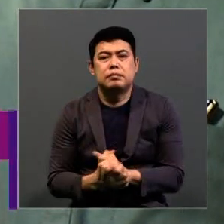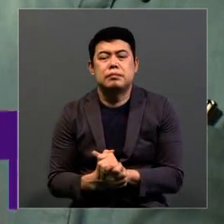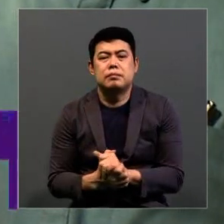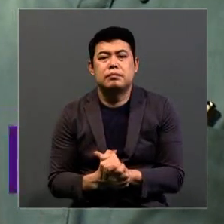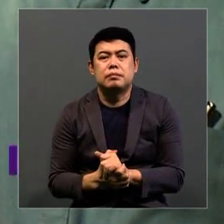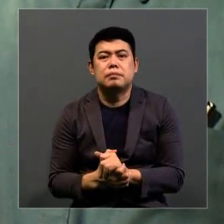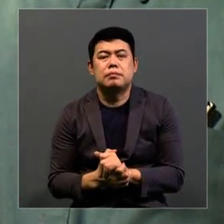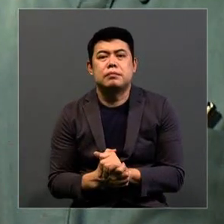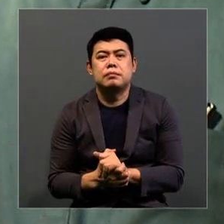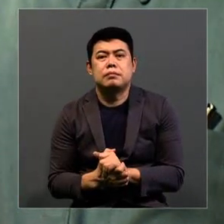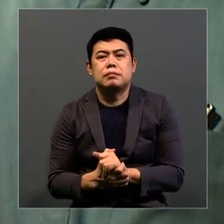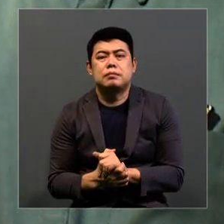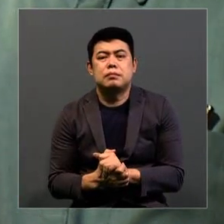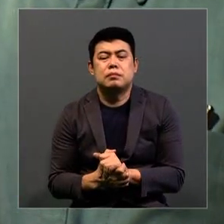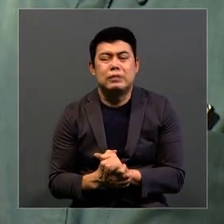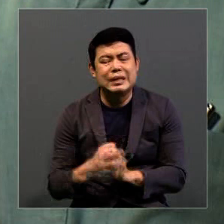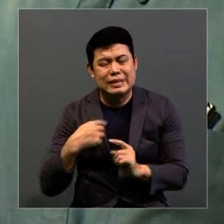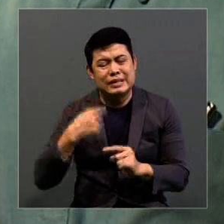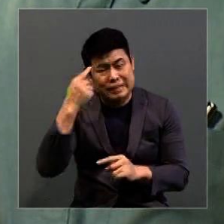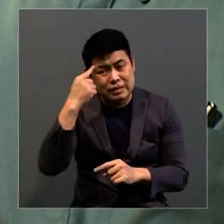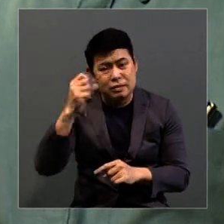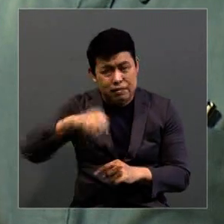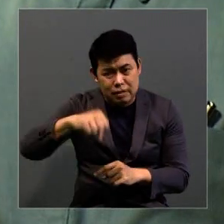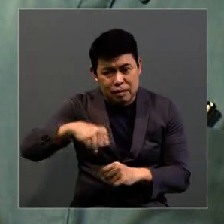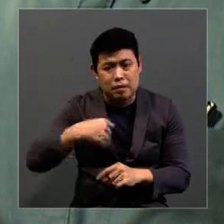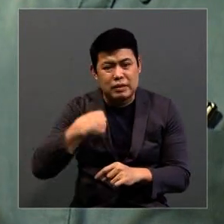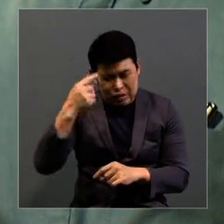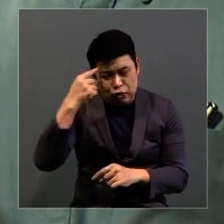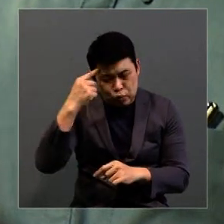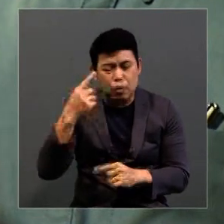แสดงว่าก็มีแนวคิดอะไรแบบนี้เหมือนกันนะ